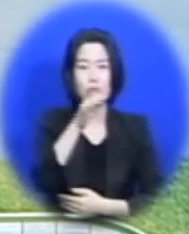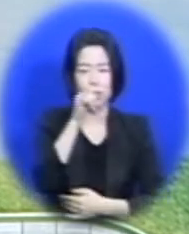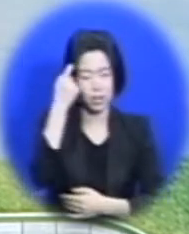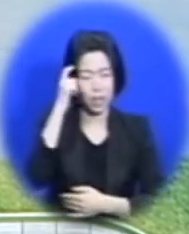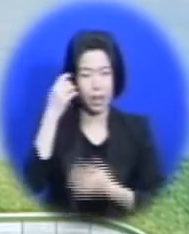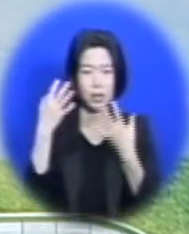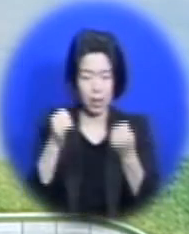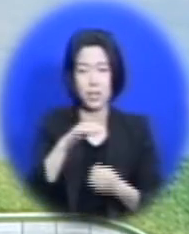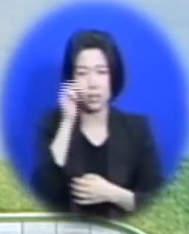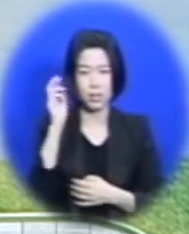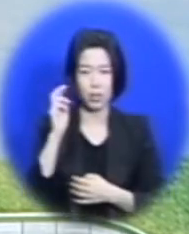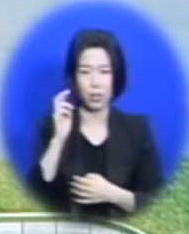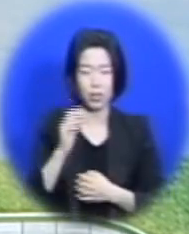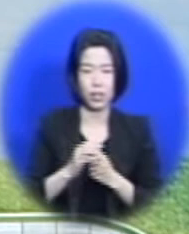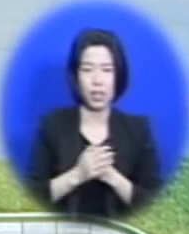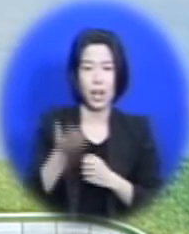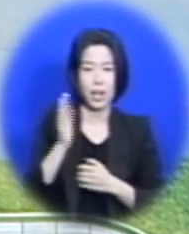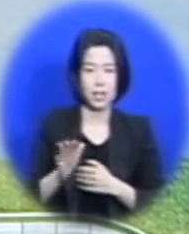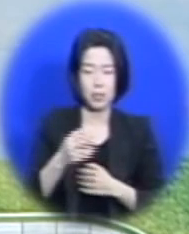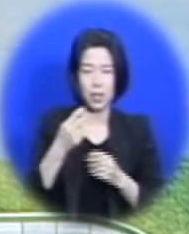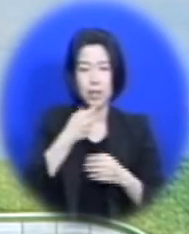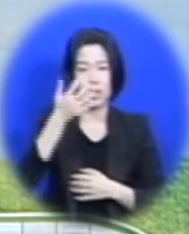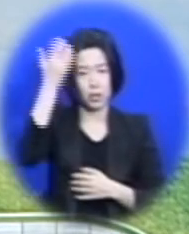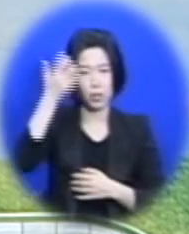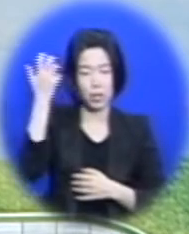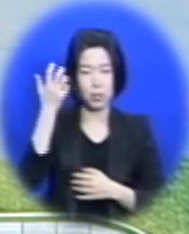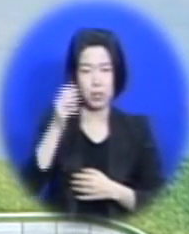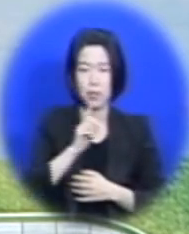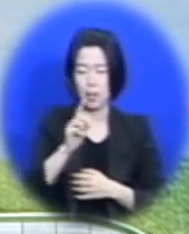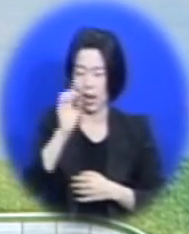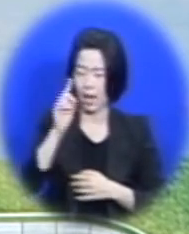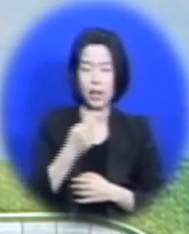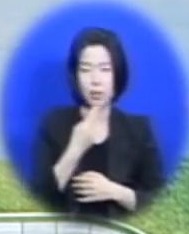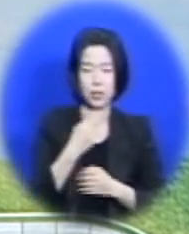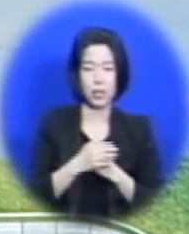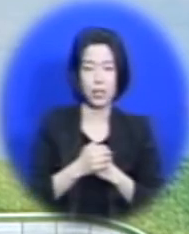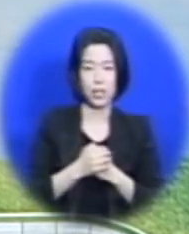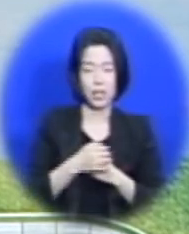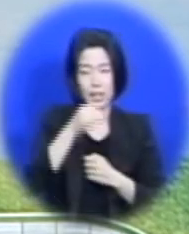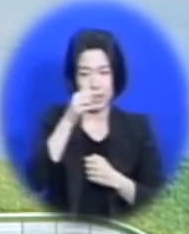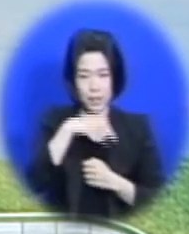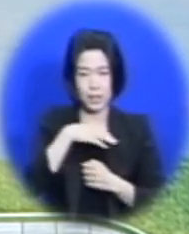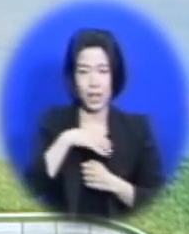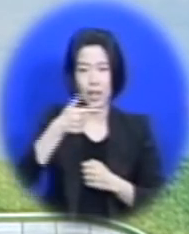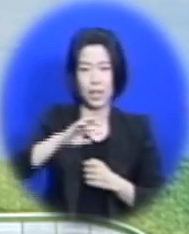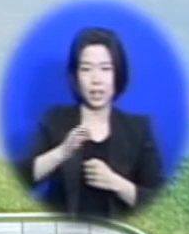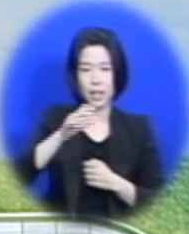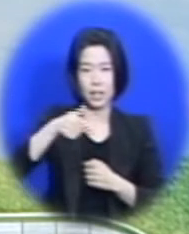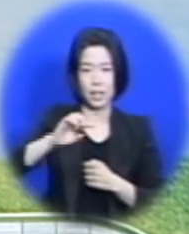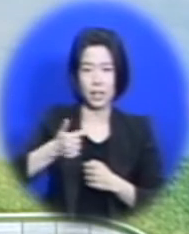생각이 왜 요셉에게는 없었겠어요. 그런데 요셉은 말 한마디 안 합니다. 그냥 강간미수범으로 감옥에